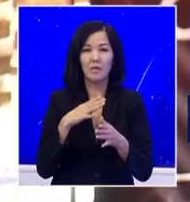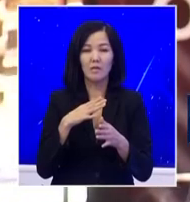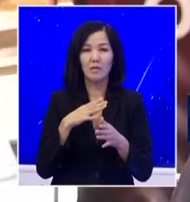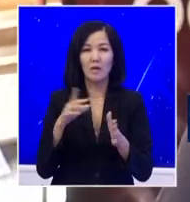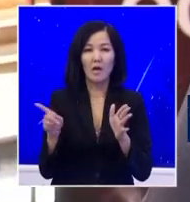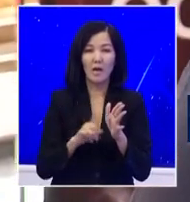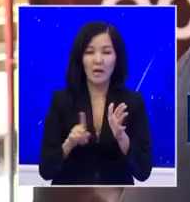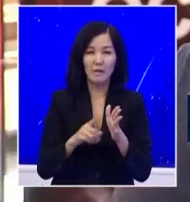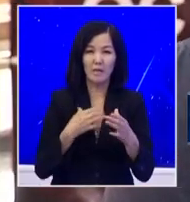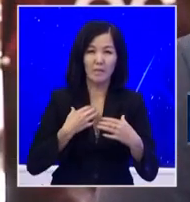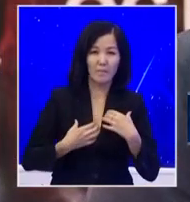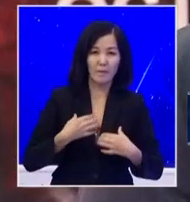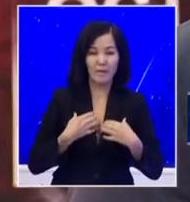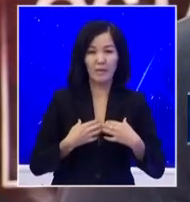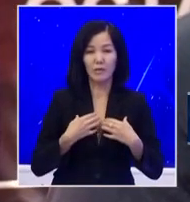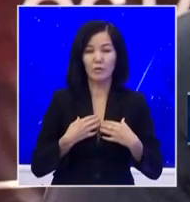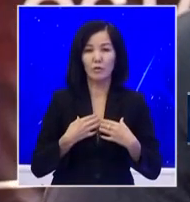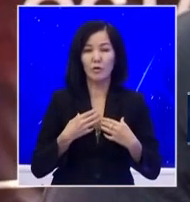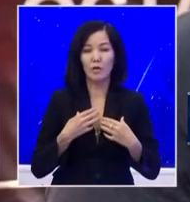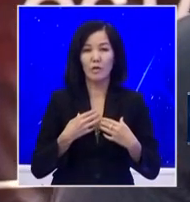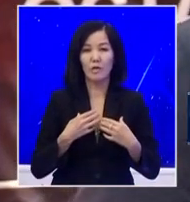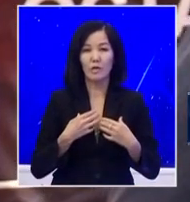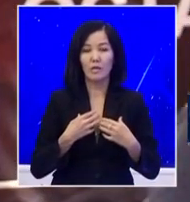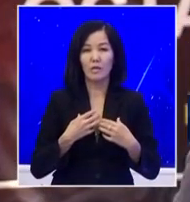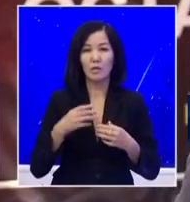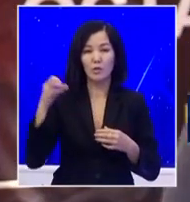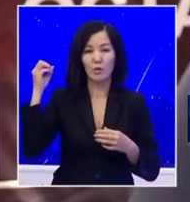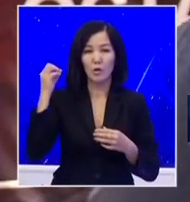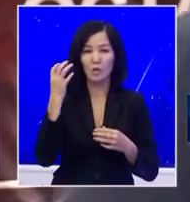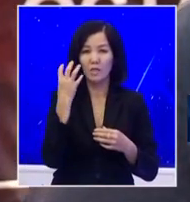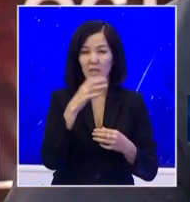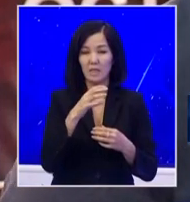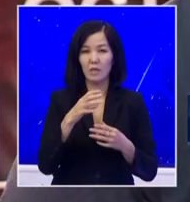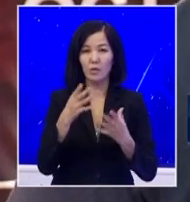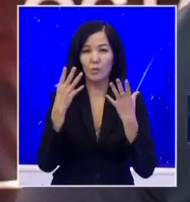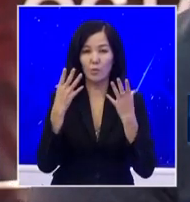жүгірің керексің. Жазда енді күнісікке қарамай, сол